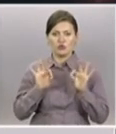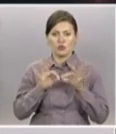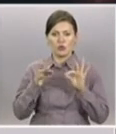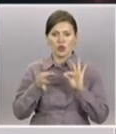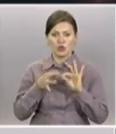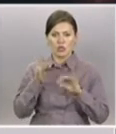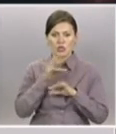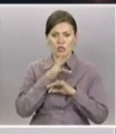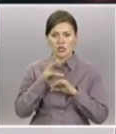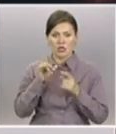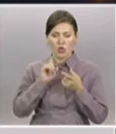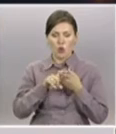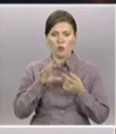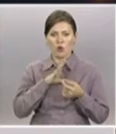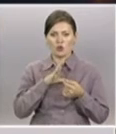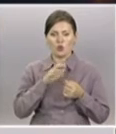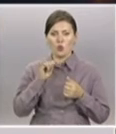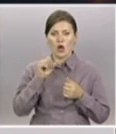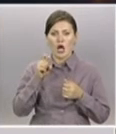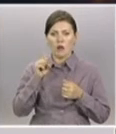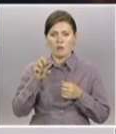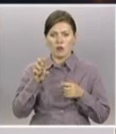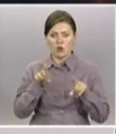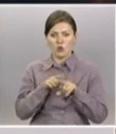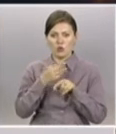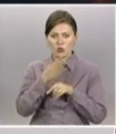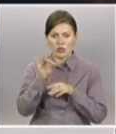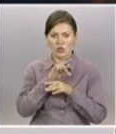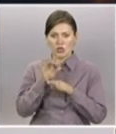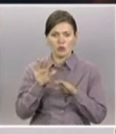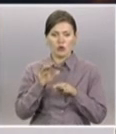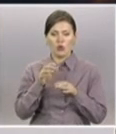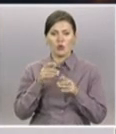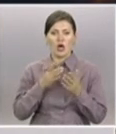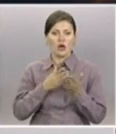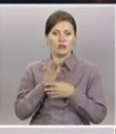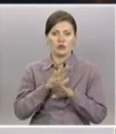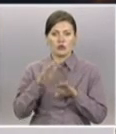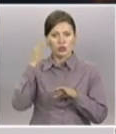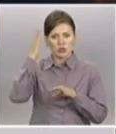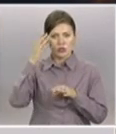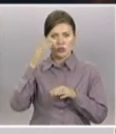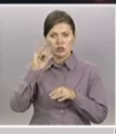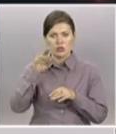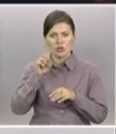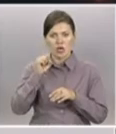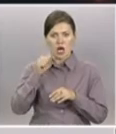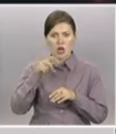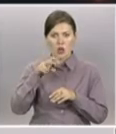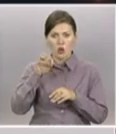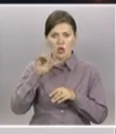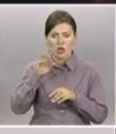Біздің дін жағын мәселесі. Ал енді уахаптарға әрине ол дін емес. Ол ағым да емес, ол идеология. Ол идеология,